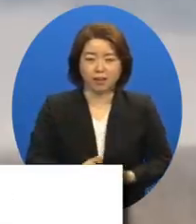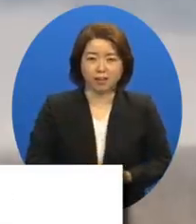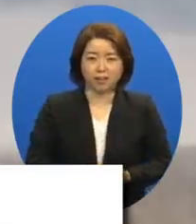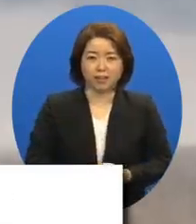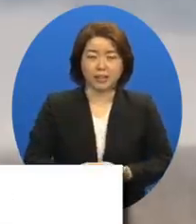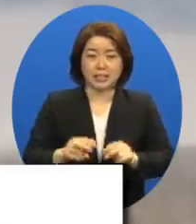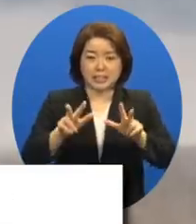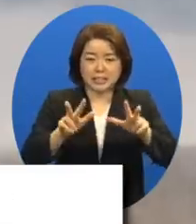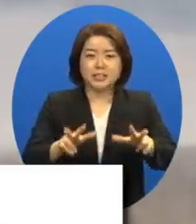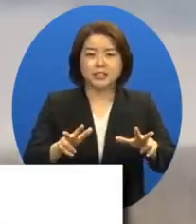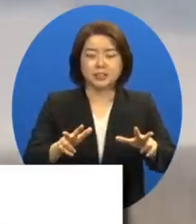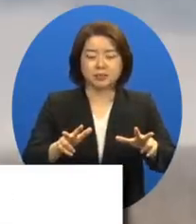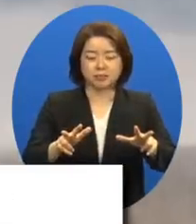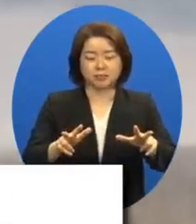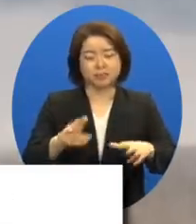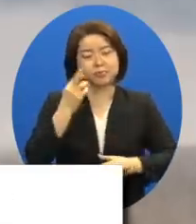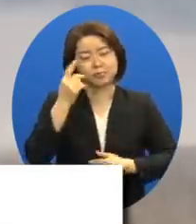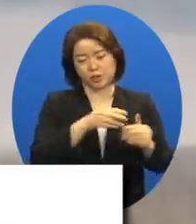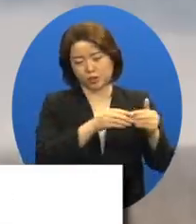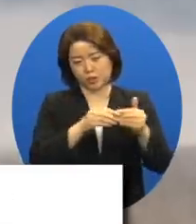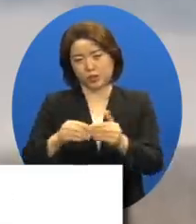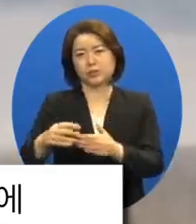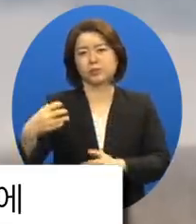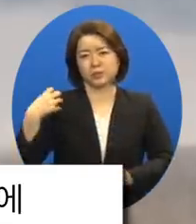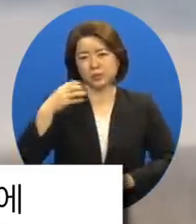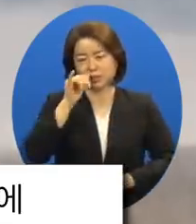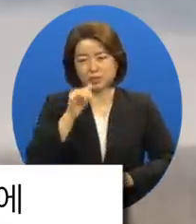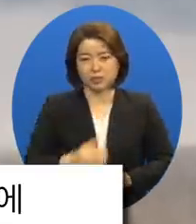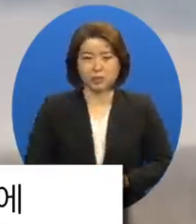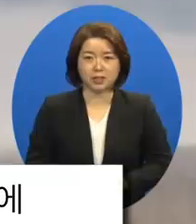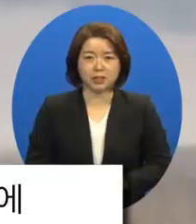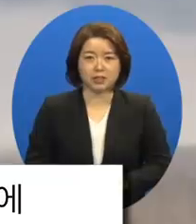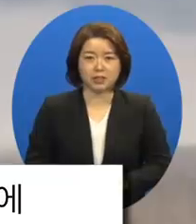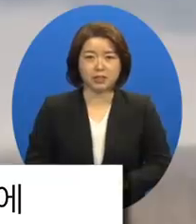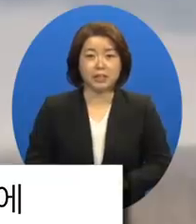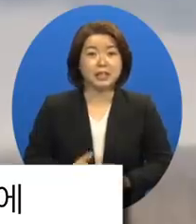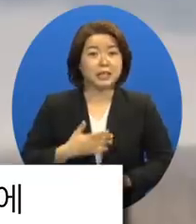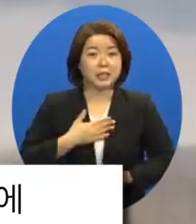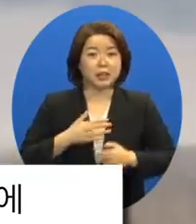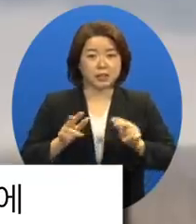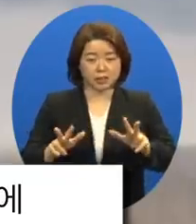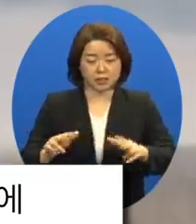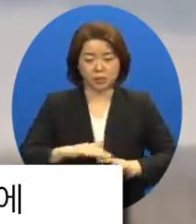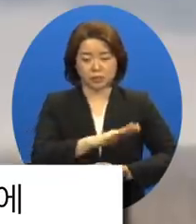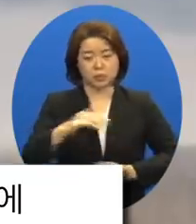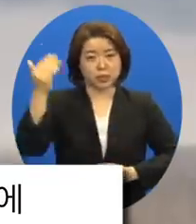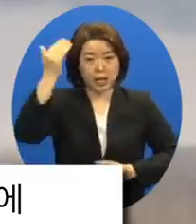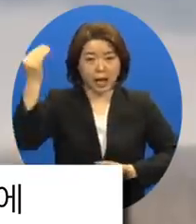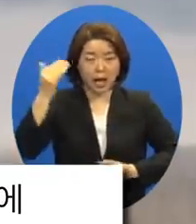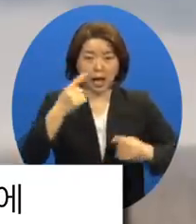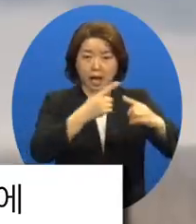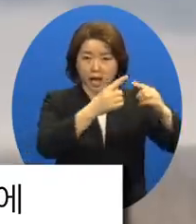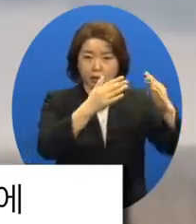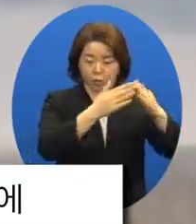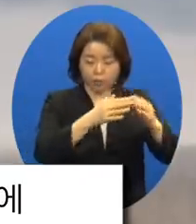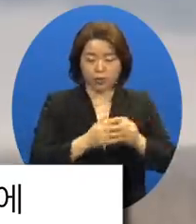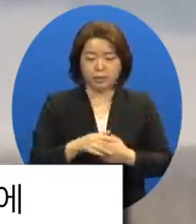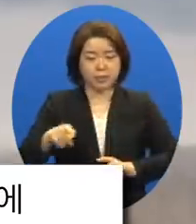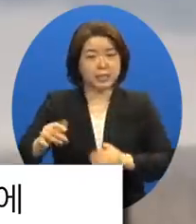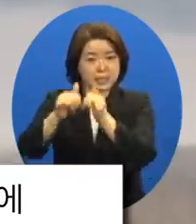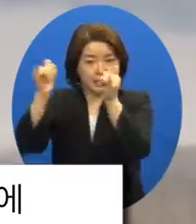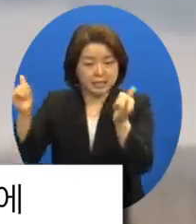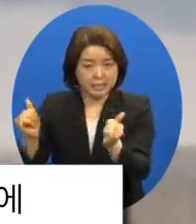그리고 지금의 미국을 이끌게 된 겁니다 저는 지금 우리 한국교회의 이사 후에